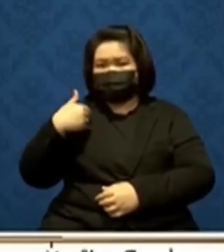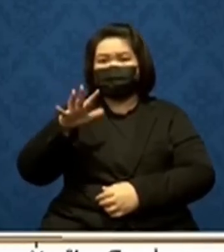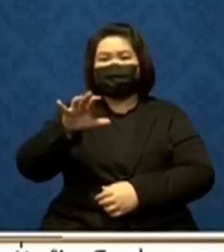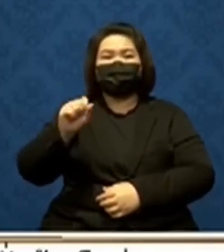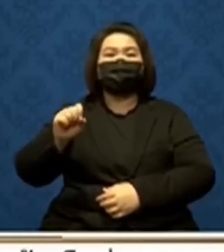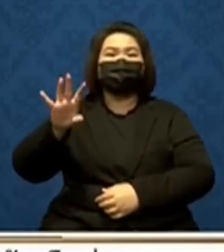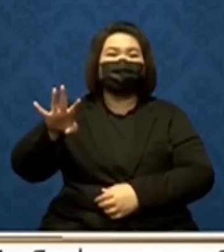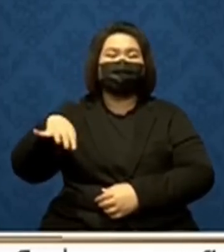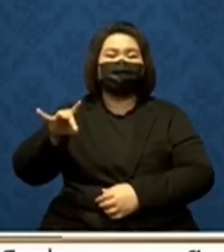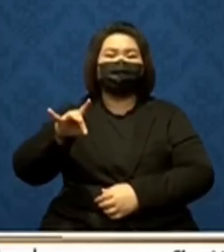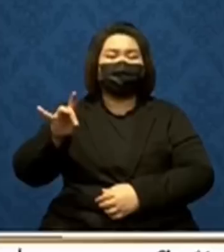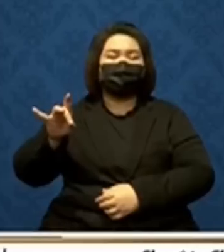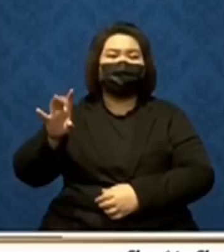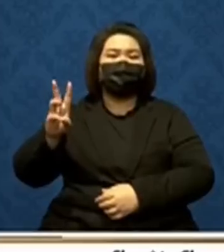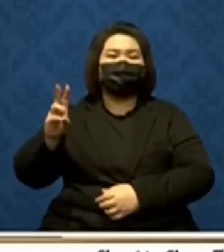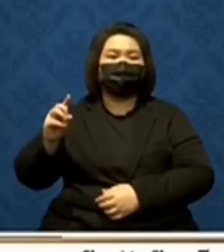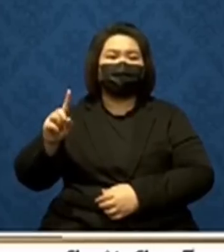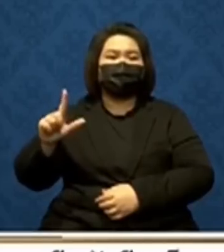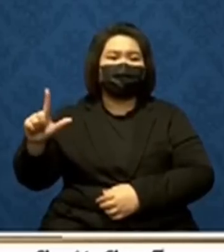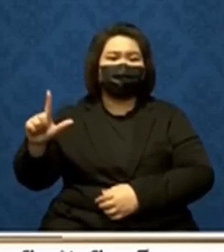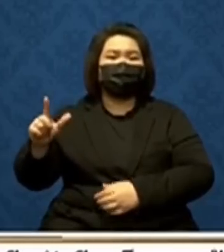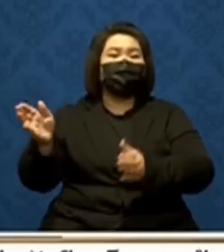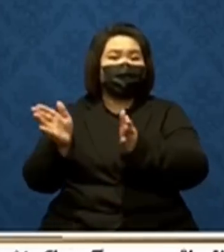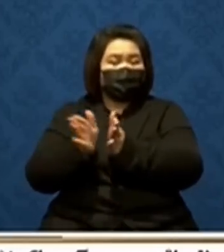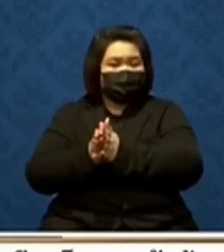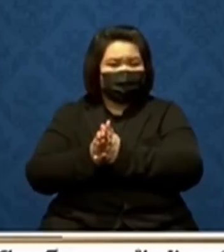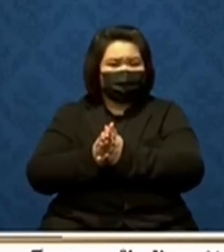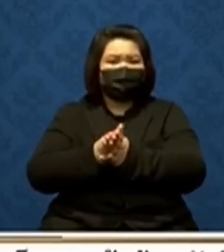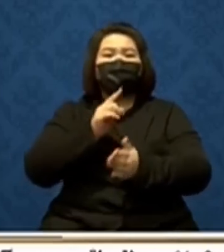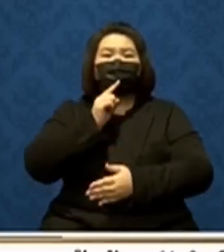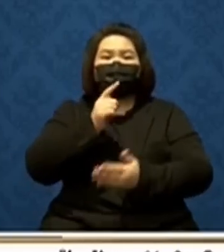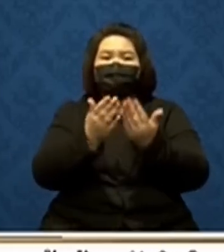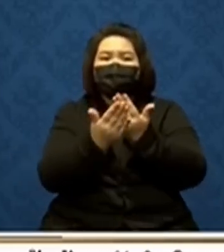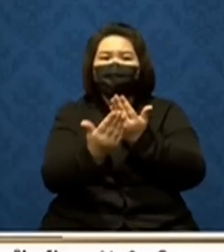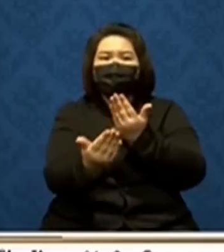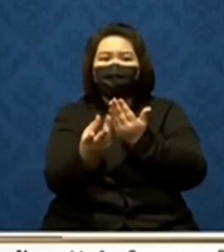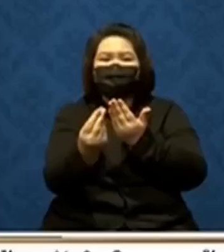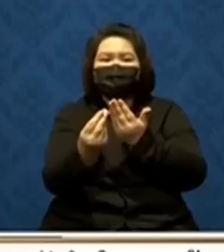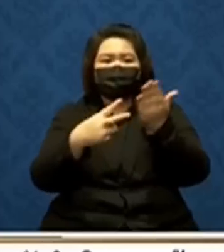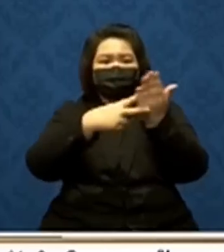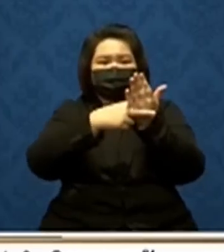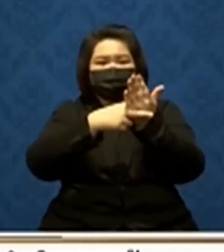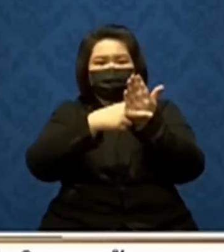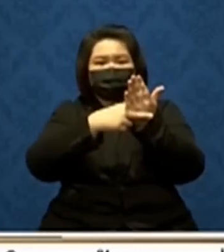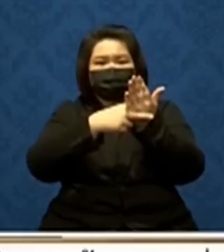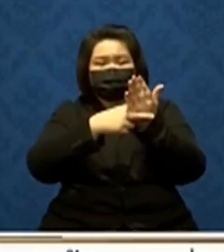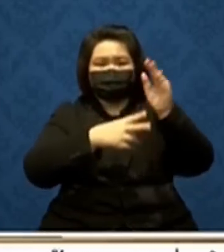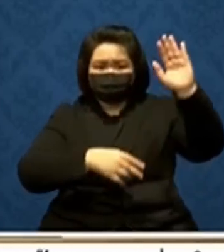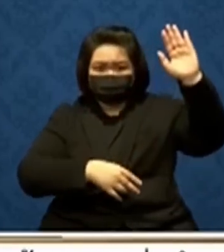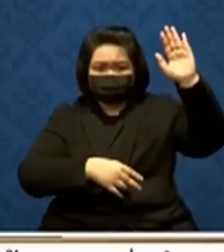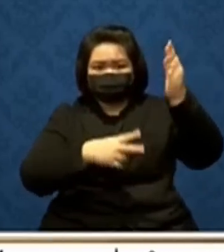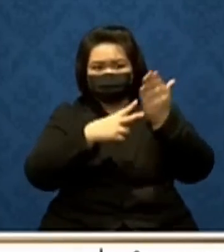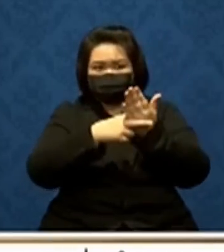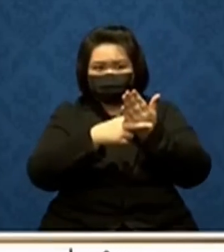แสน4861ล้านบาทรวมคดีกี่คดีท่านทราบนะครับสร้างทางอาญาสวัสดี